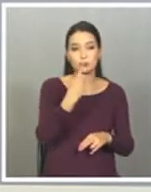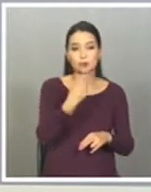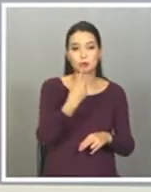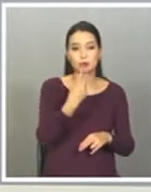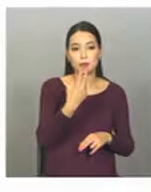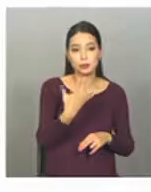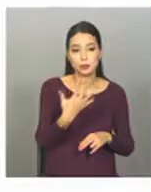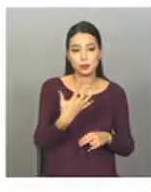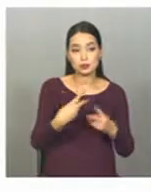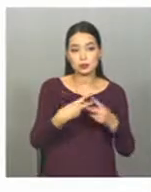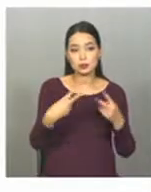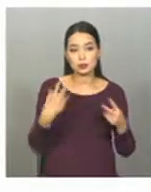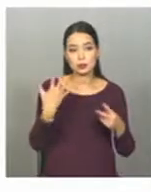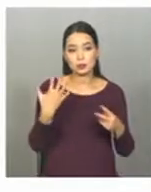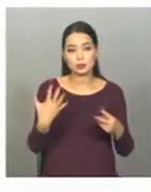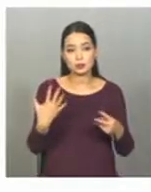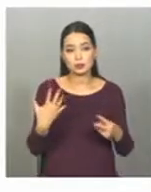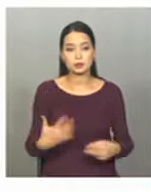125 5-ке тең.